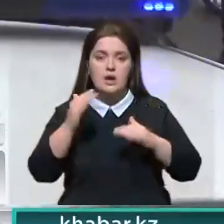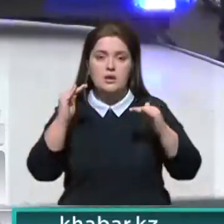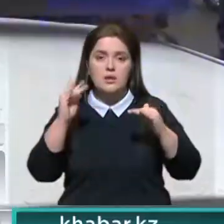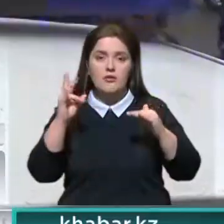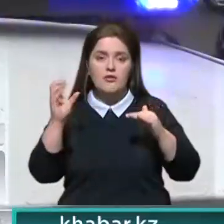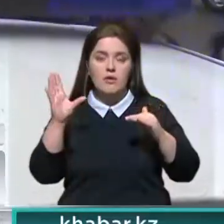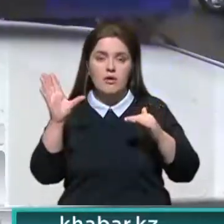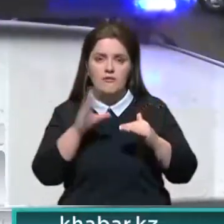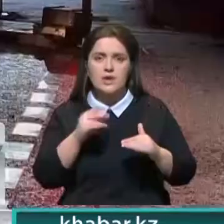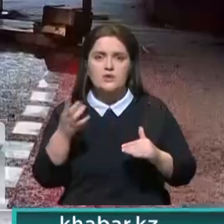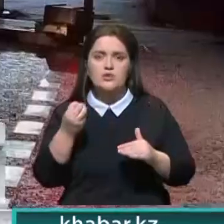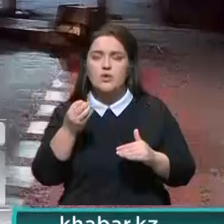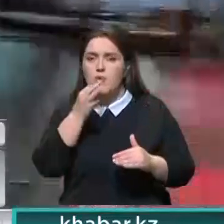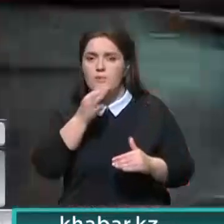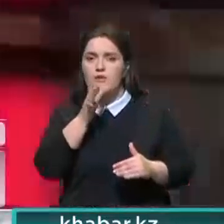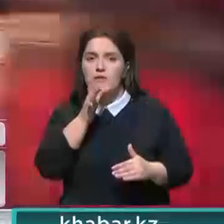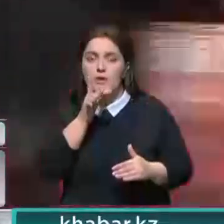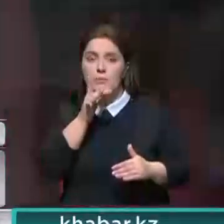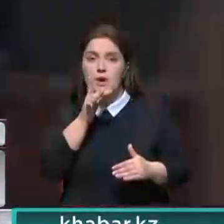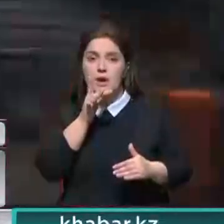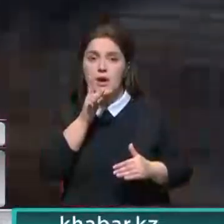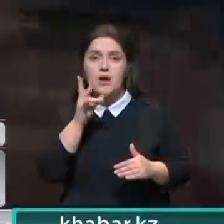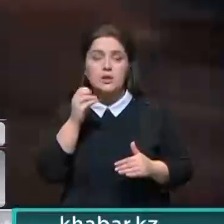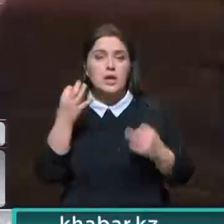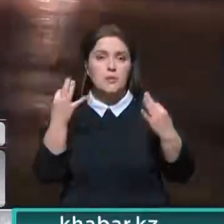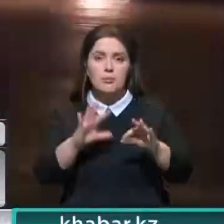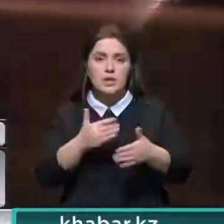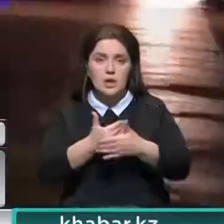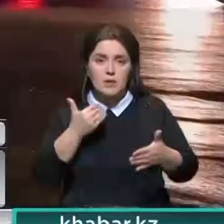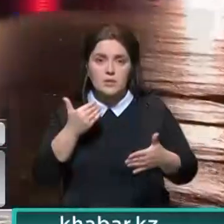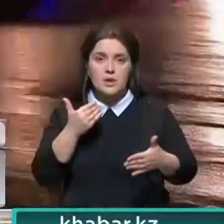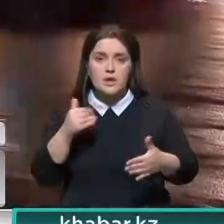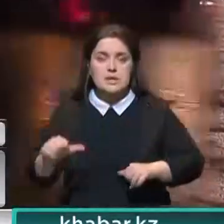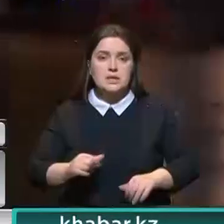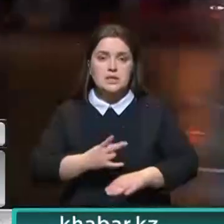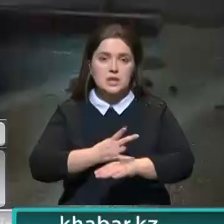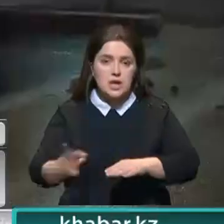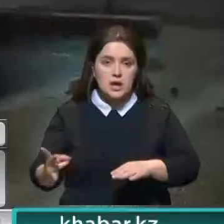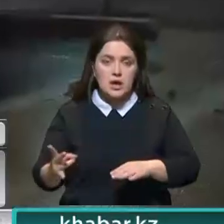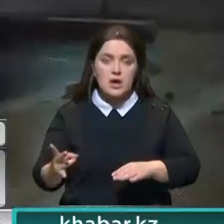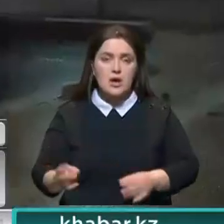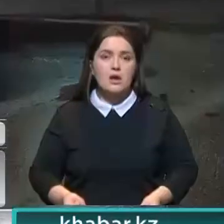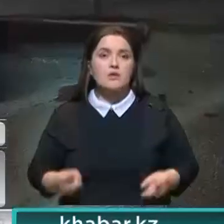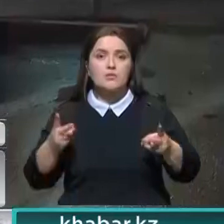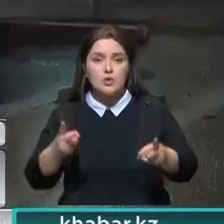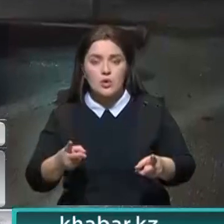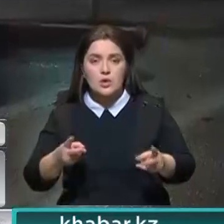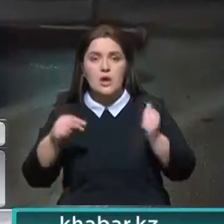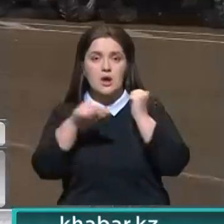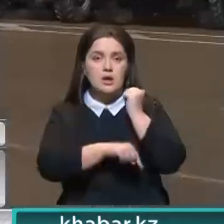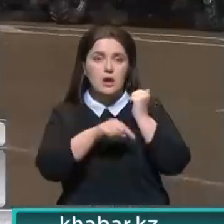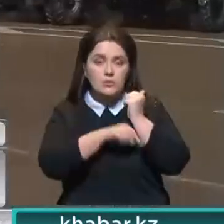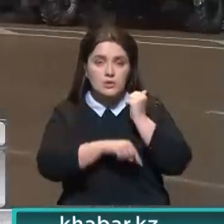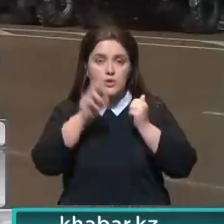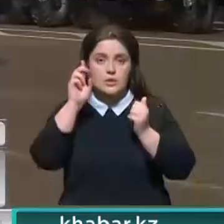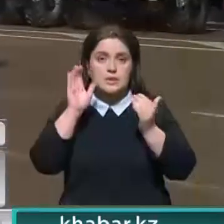сократят на весь его неотбытый срок. Не подлежат амнистии лица, совершившие террористические, экстремистские, коррупционные